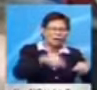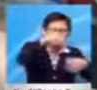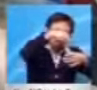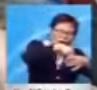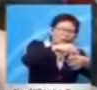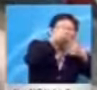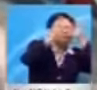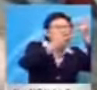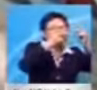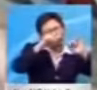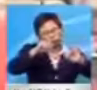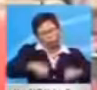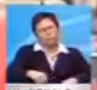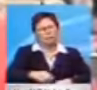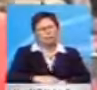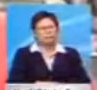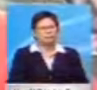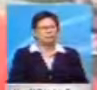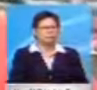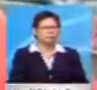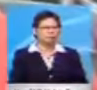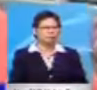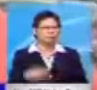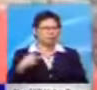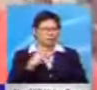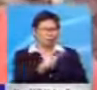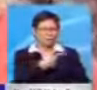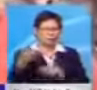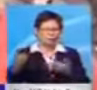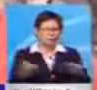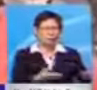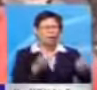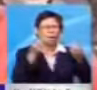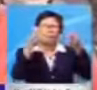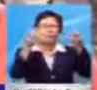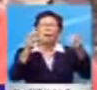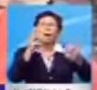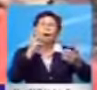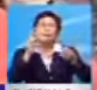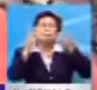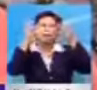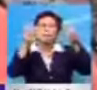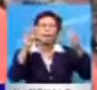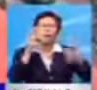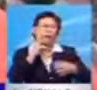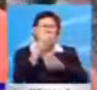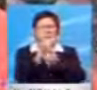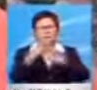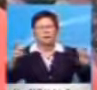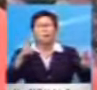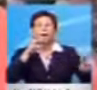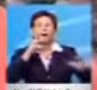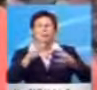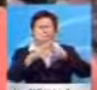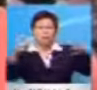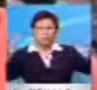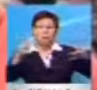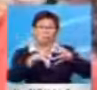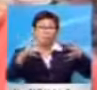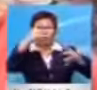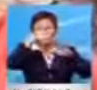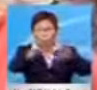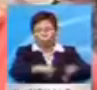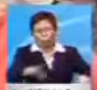dalamlah di dalam kita bawa banyak airlah bekal air kita siap-siap cukuplah